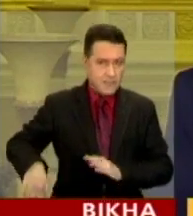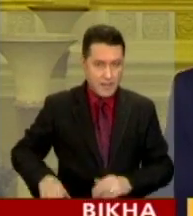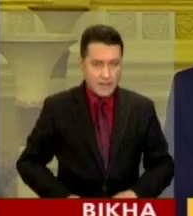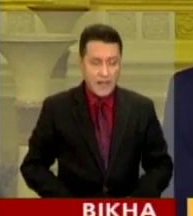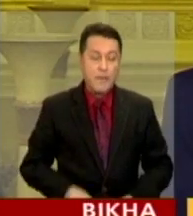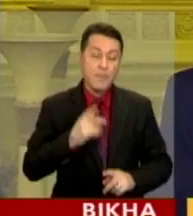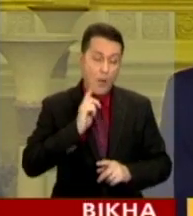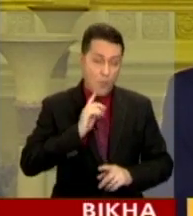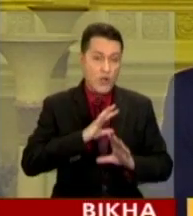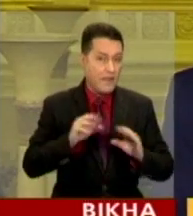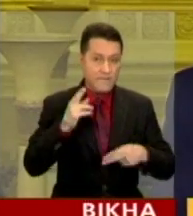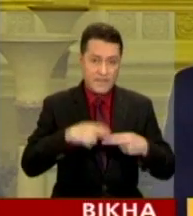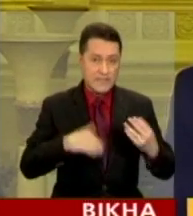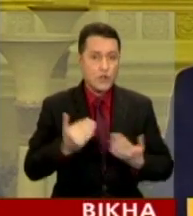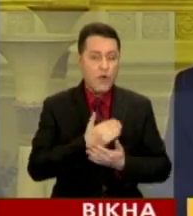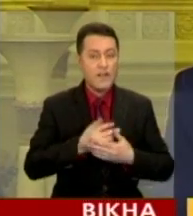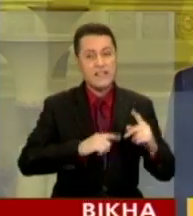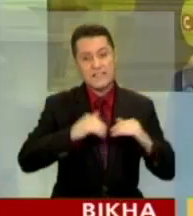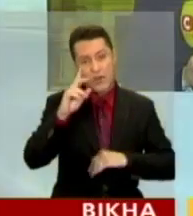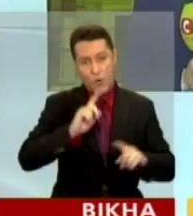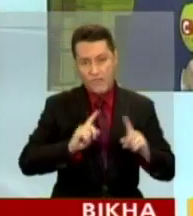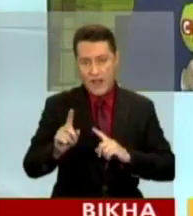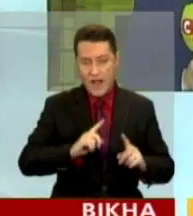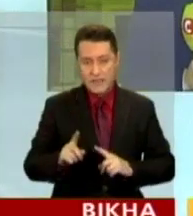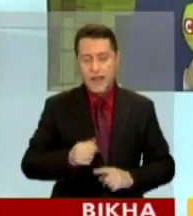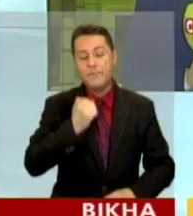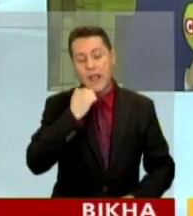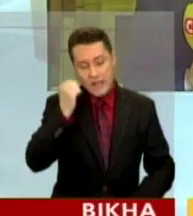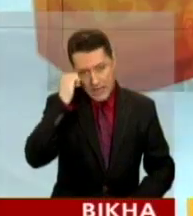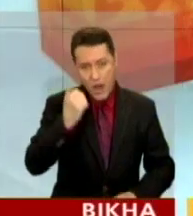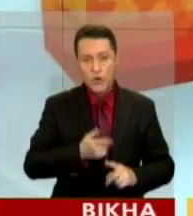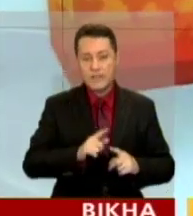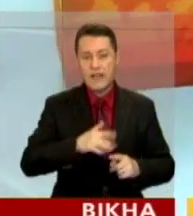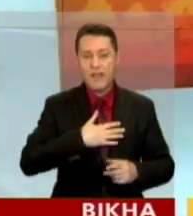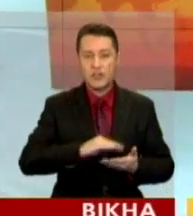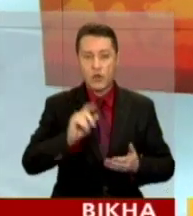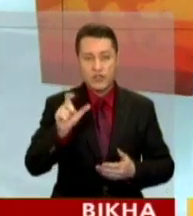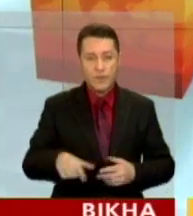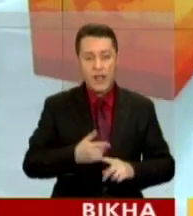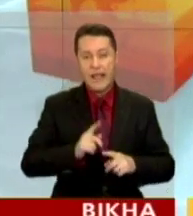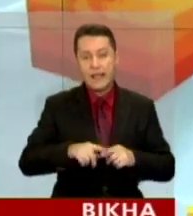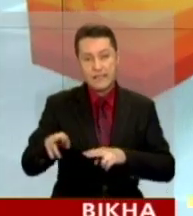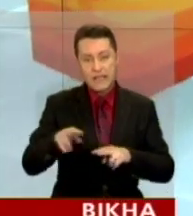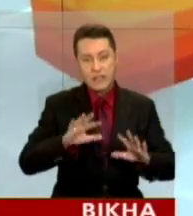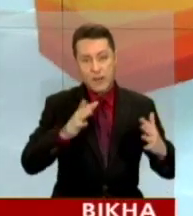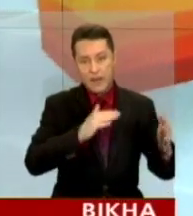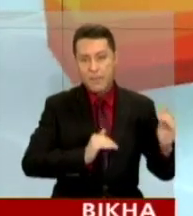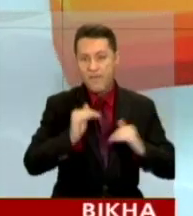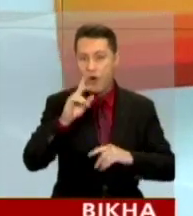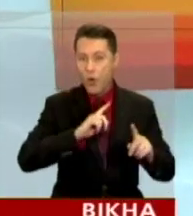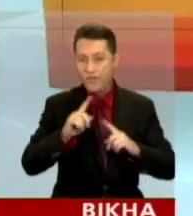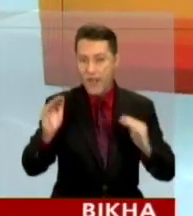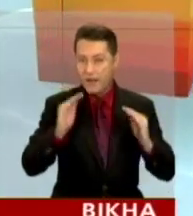це всі новини із Верховної Ради. Тобі слово. Так, Юлю, я тобі дякую. Це була Юлія Янчар, яка стежить за подіями у Верховній Раді.